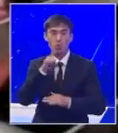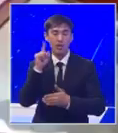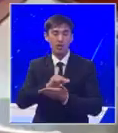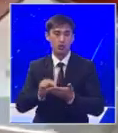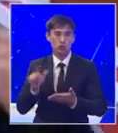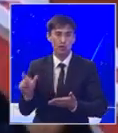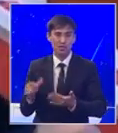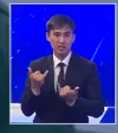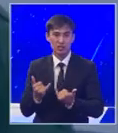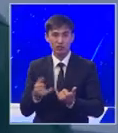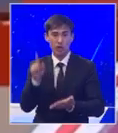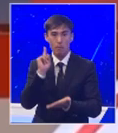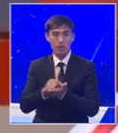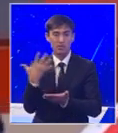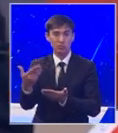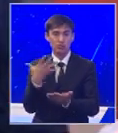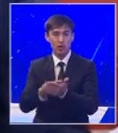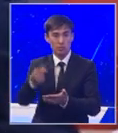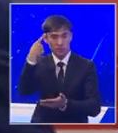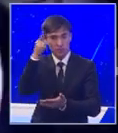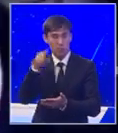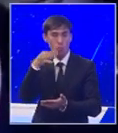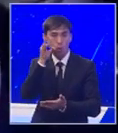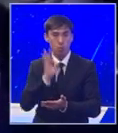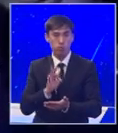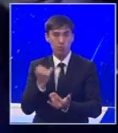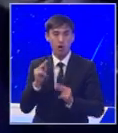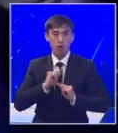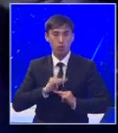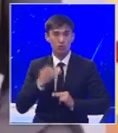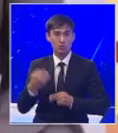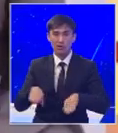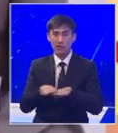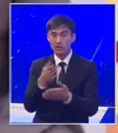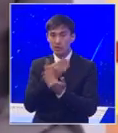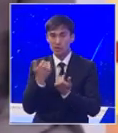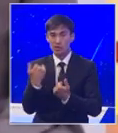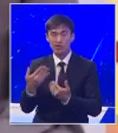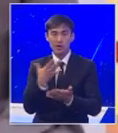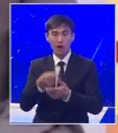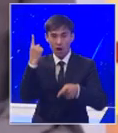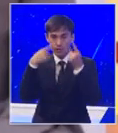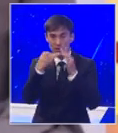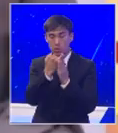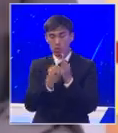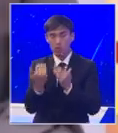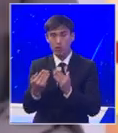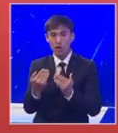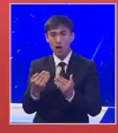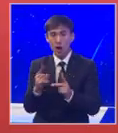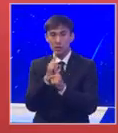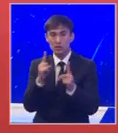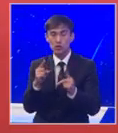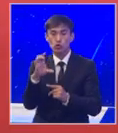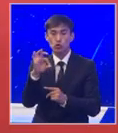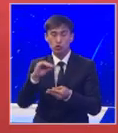сегодня обязаны ему своими знаниями и опытом в работе ему не было равных ведь своих авторских программах он не только отражал